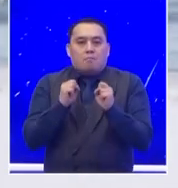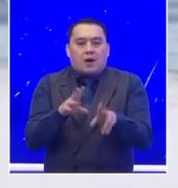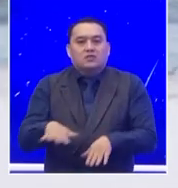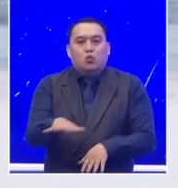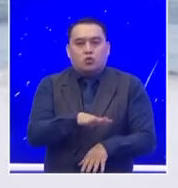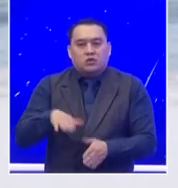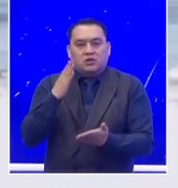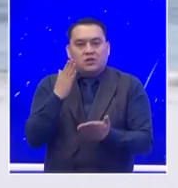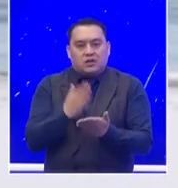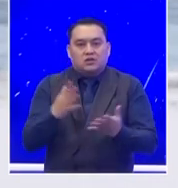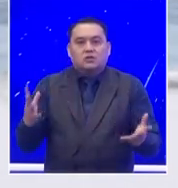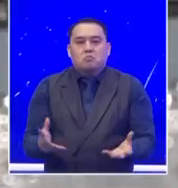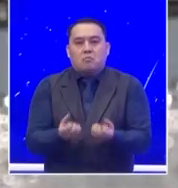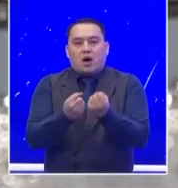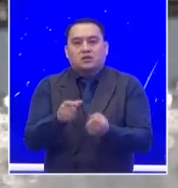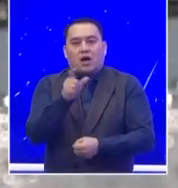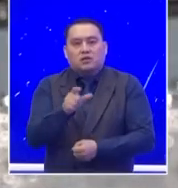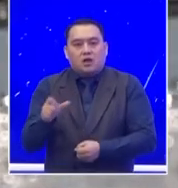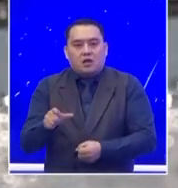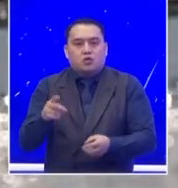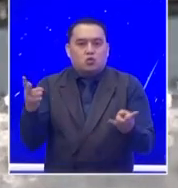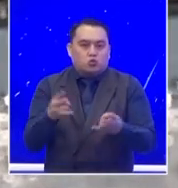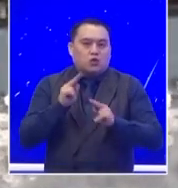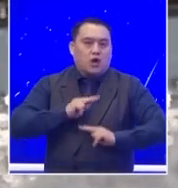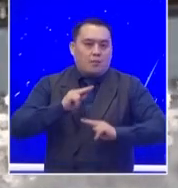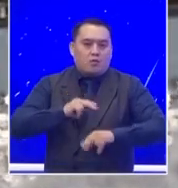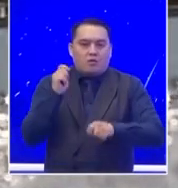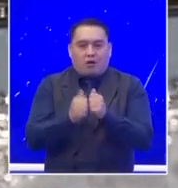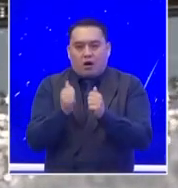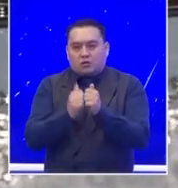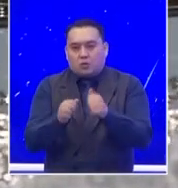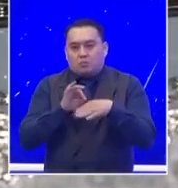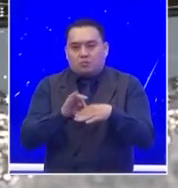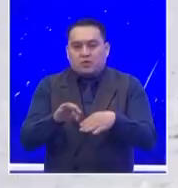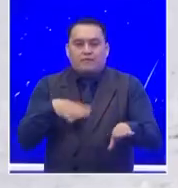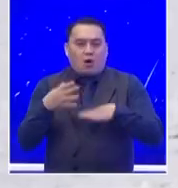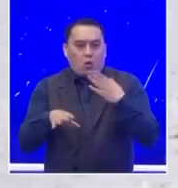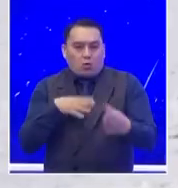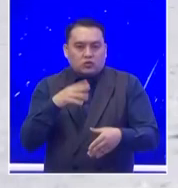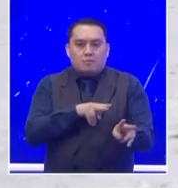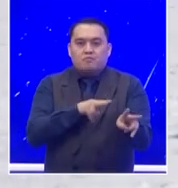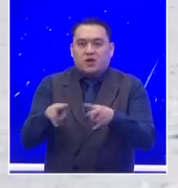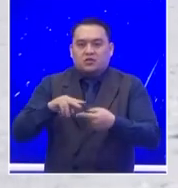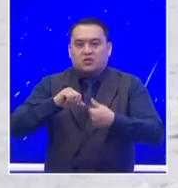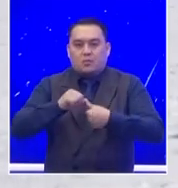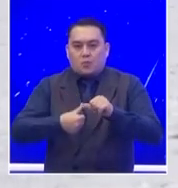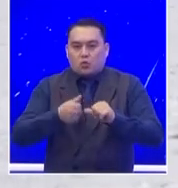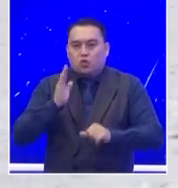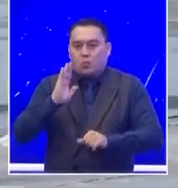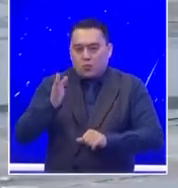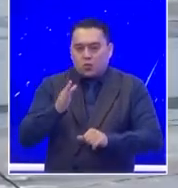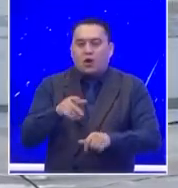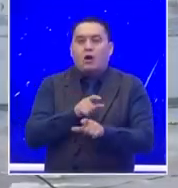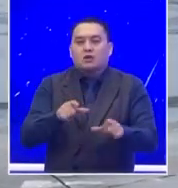опасных участков. Спасатели намерены провести необходимые работы на каждом из них. Будут проводиться постоянный мониторинг. Брандмейстеры просят